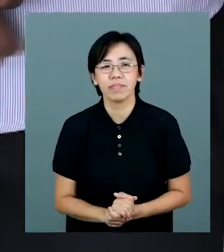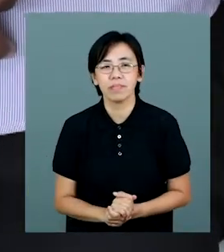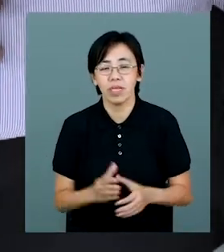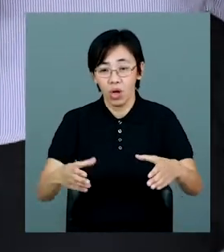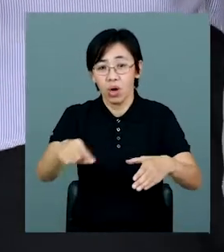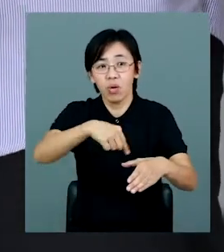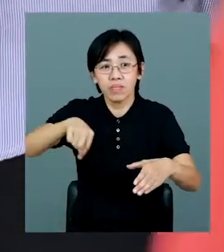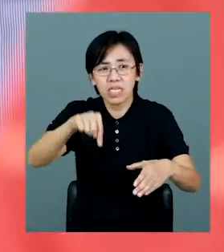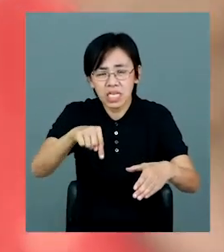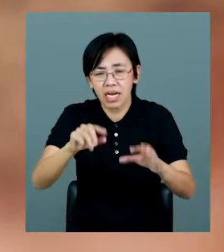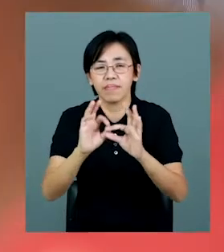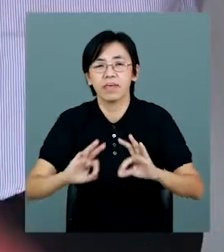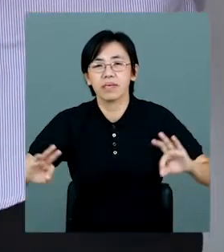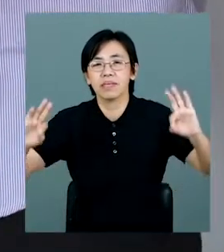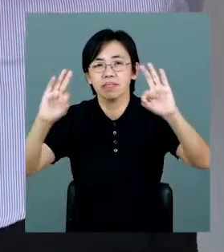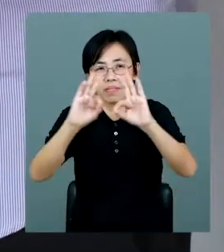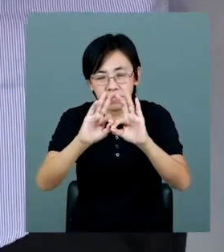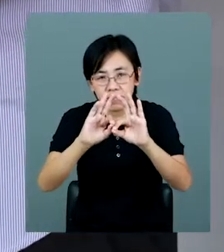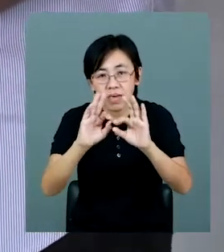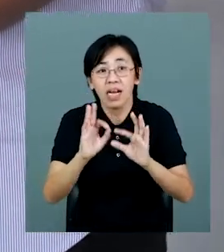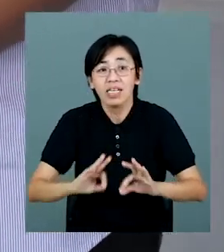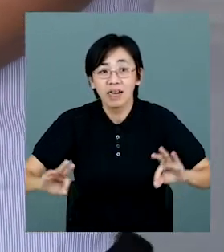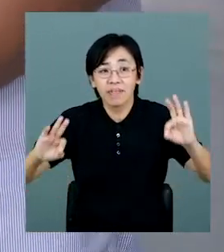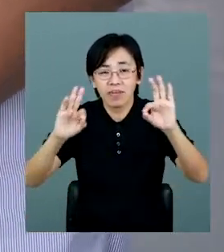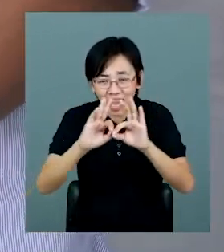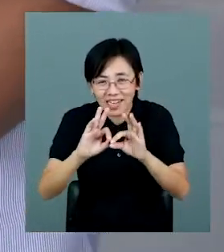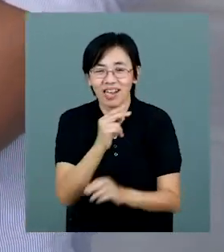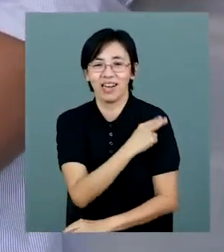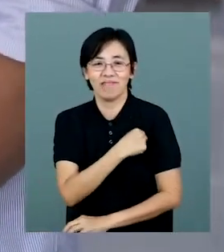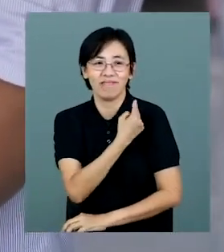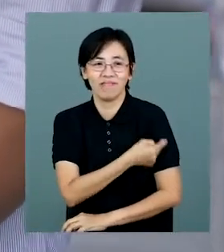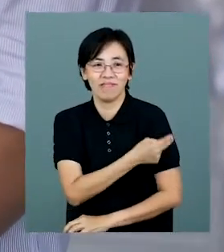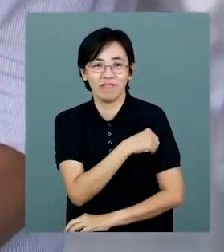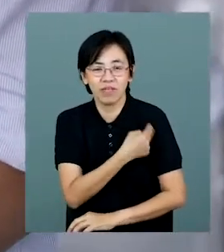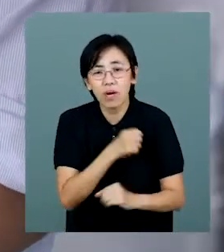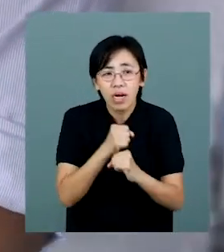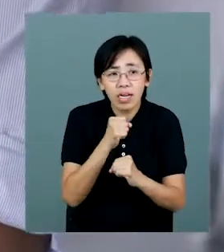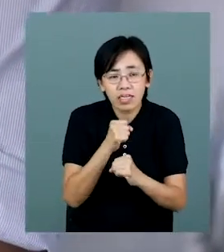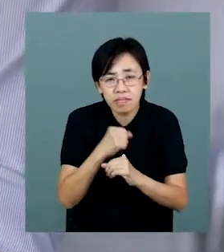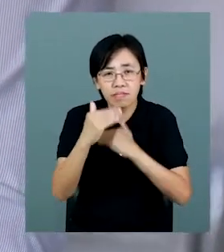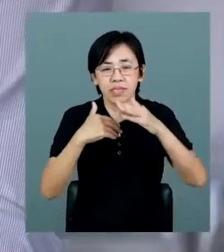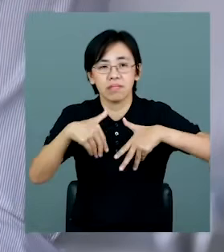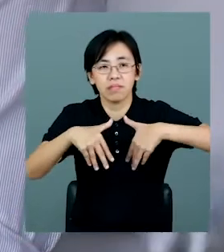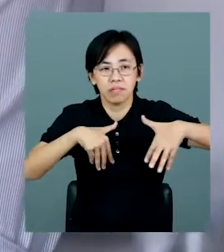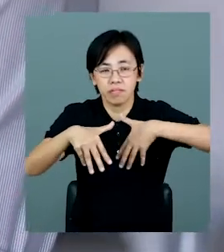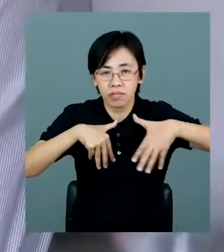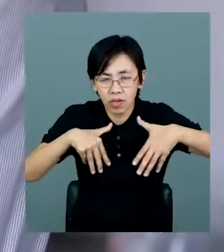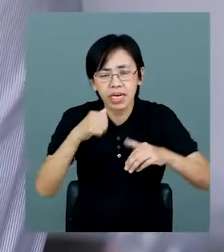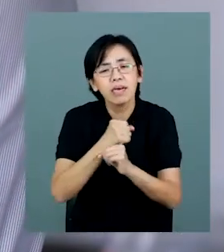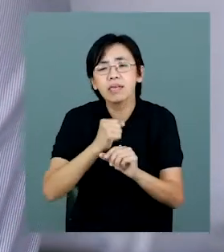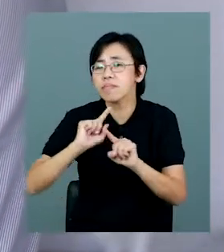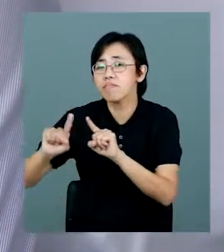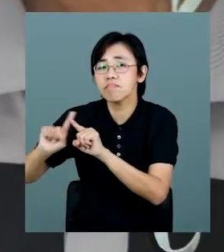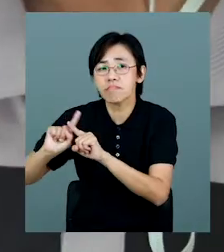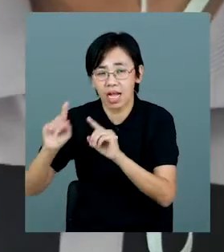ก็ยังบอกว่ากลุ่มคนเหล่านี้ยังมีความสำคัญโดยเฉพาะในระบบของสาธารณสุขค่ะหรือแม้กระทั่งการทำงานพัฒนาชุมชน